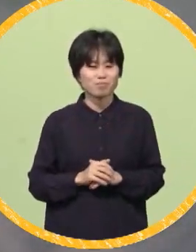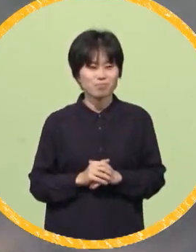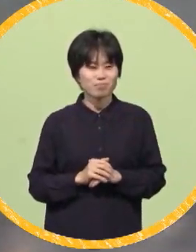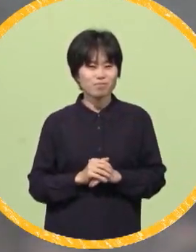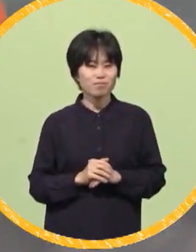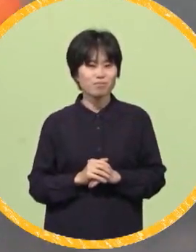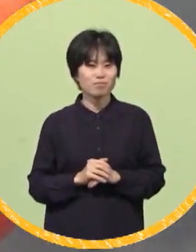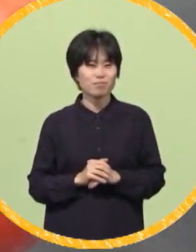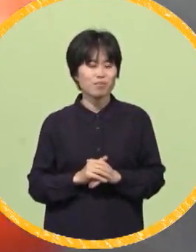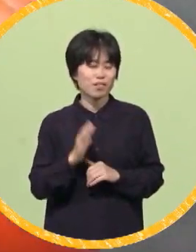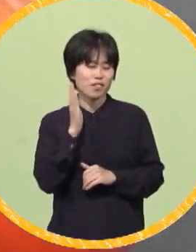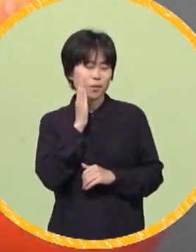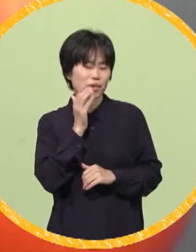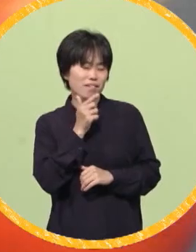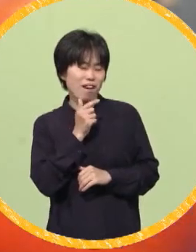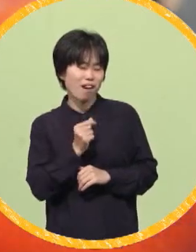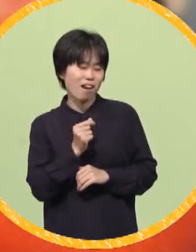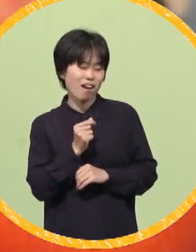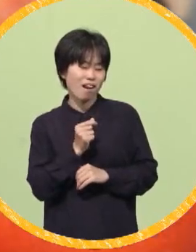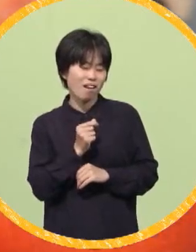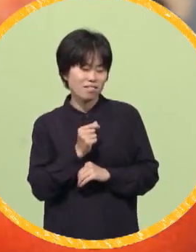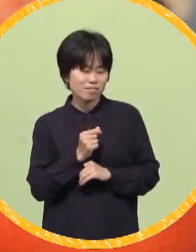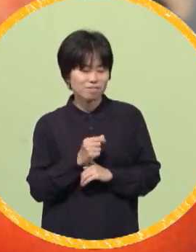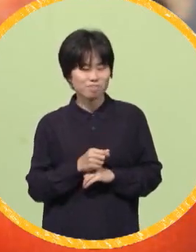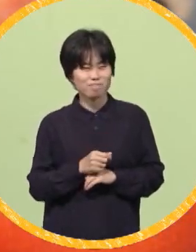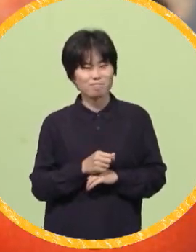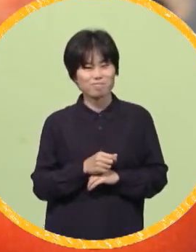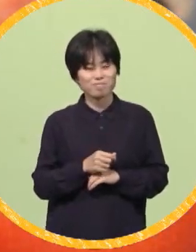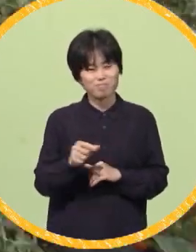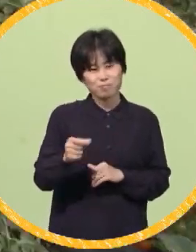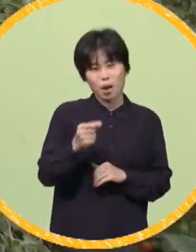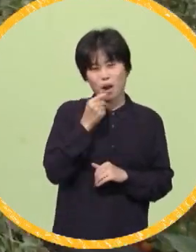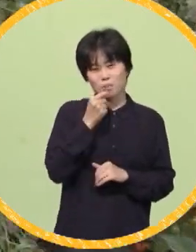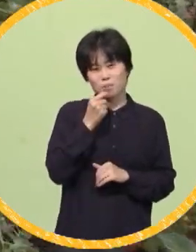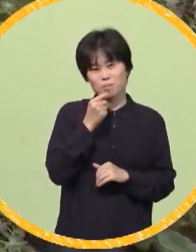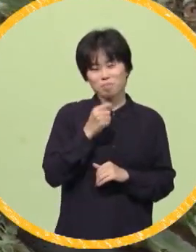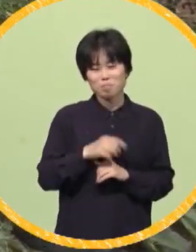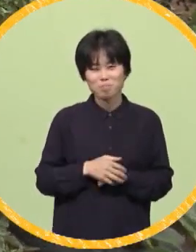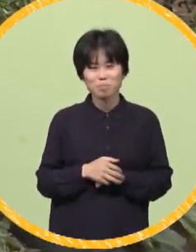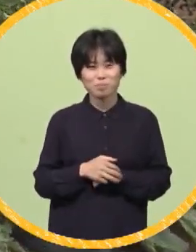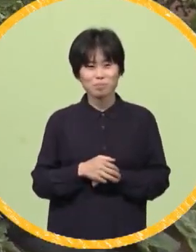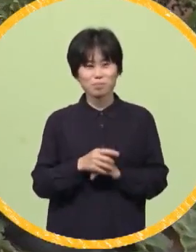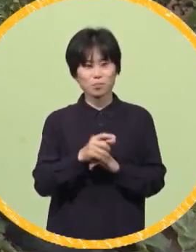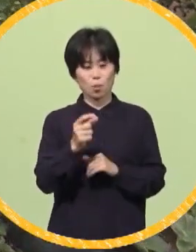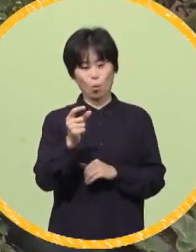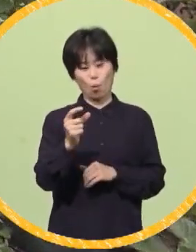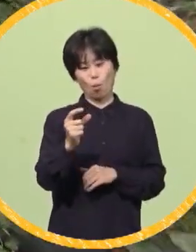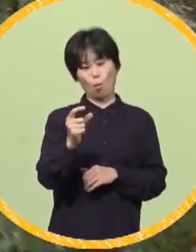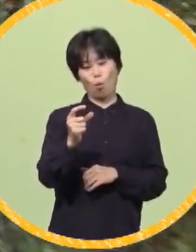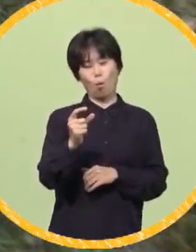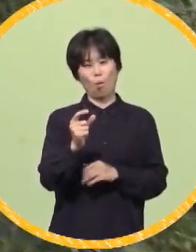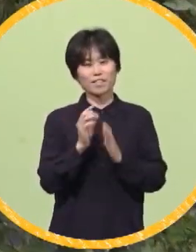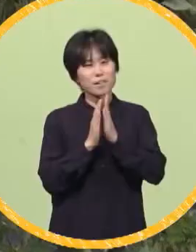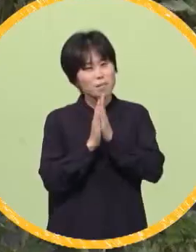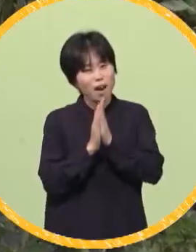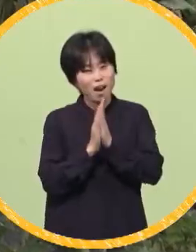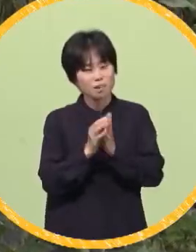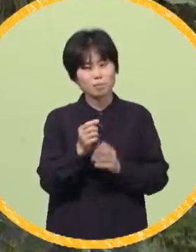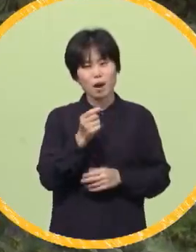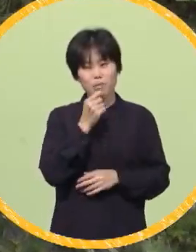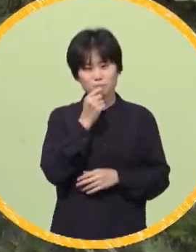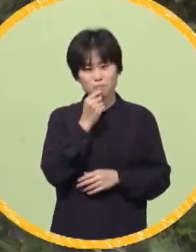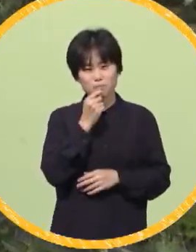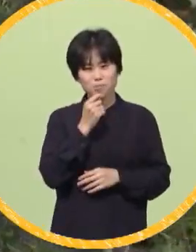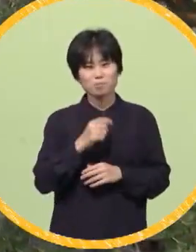ね、食べたくなっちゃったので。 まさか つまんだ。大きいですね。大きい、すごい。いただきます。 は